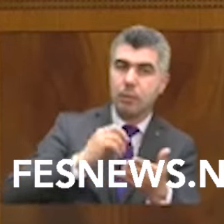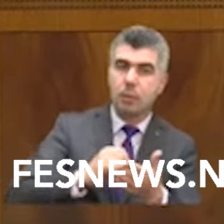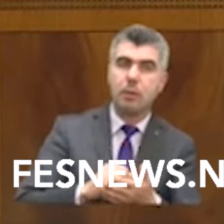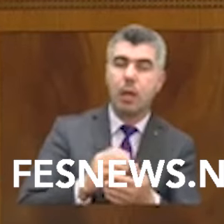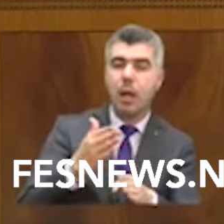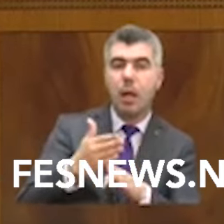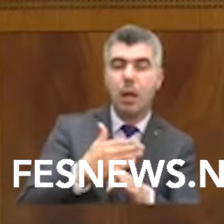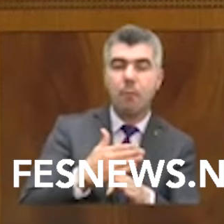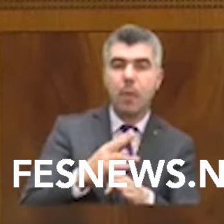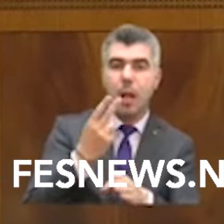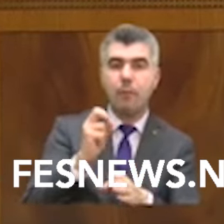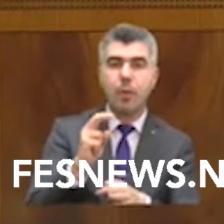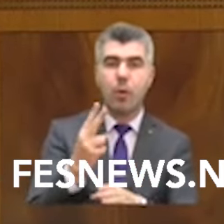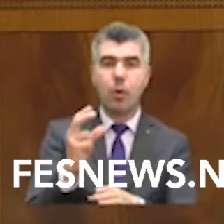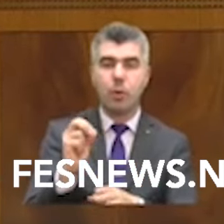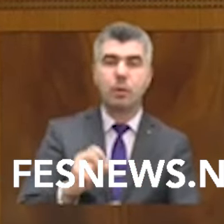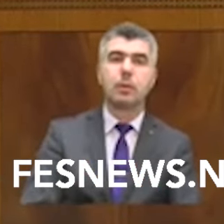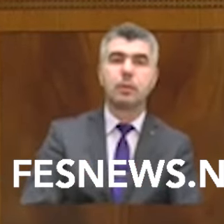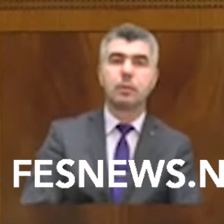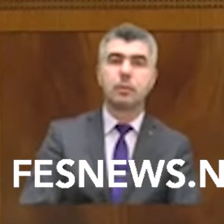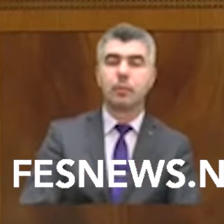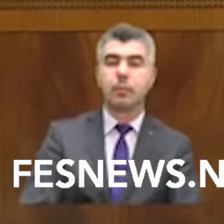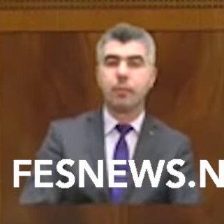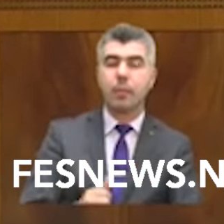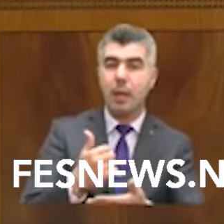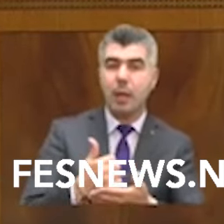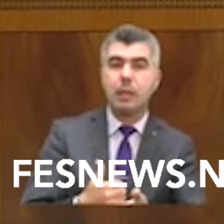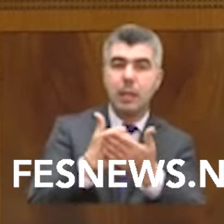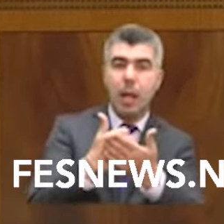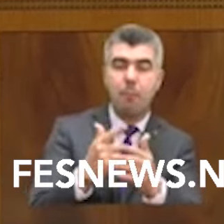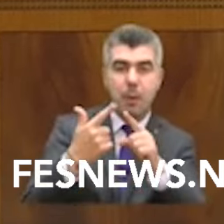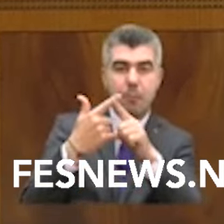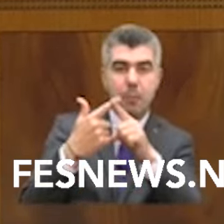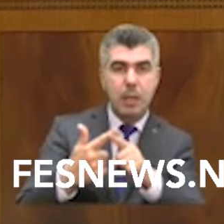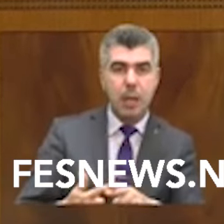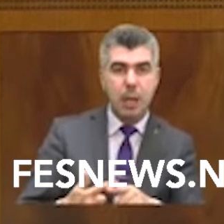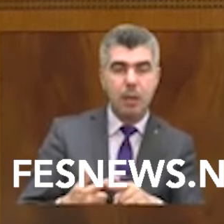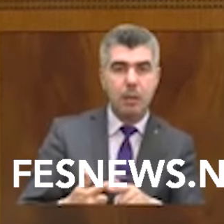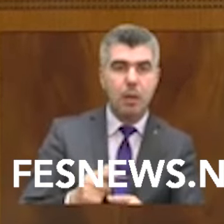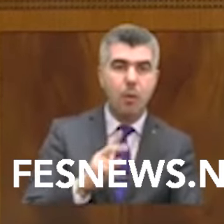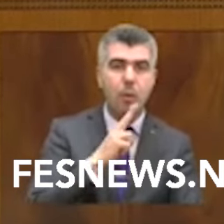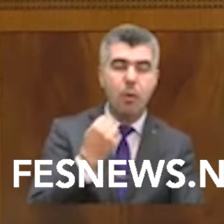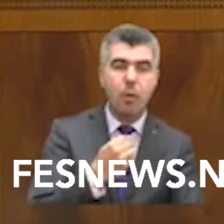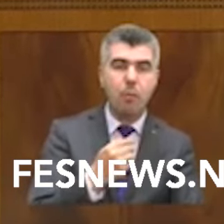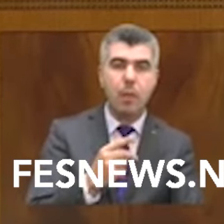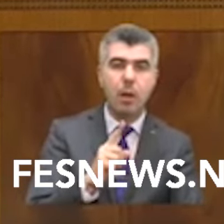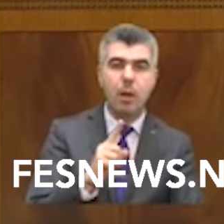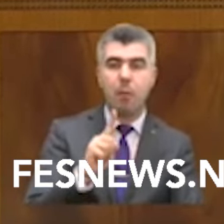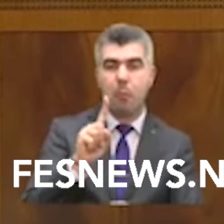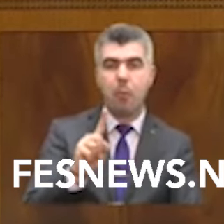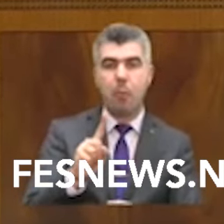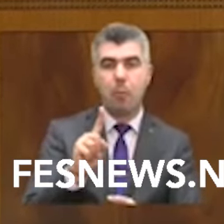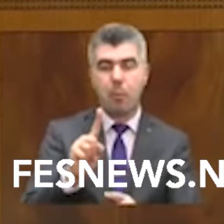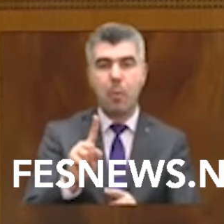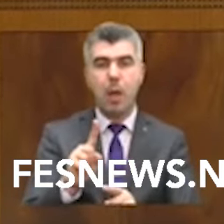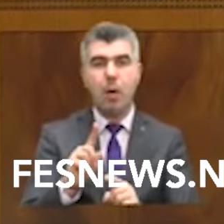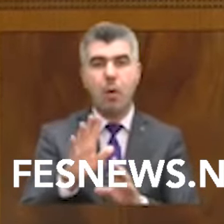قبل 2020، هنا كتكون دعم الميزانيه ديال الدوله 110 الف درهم